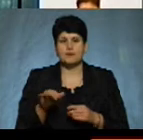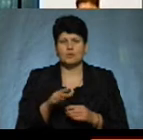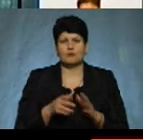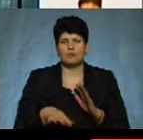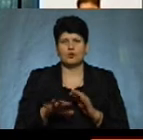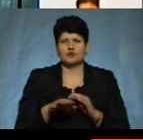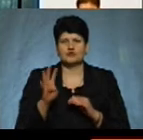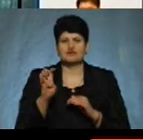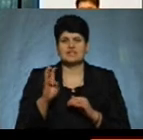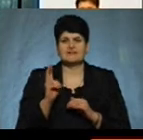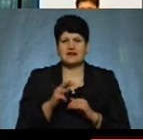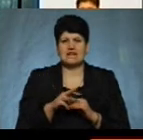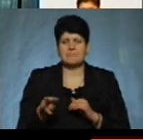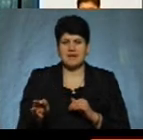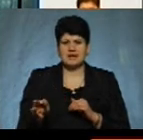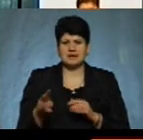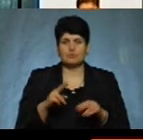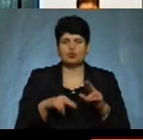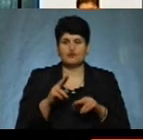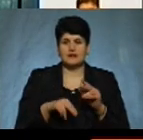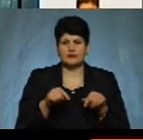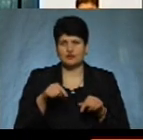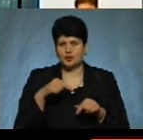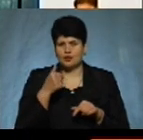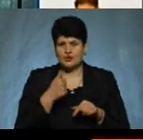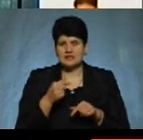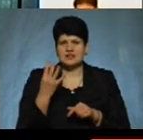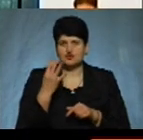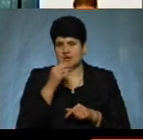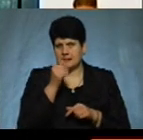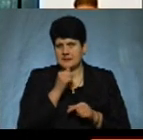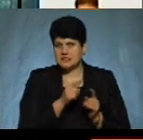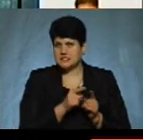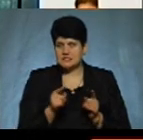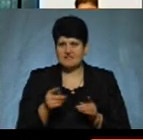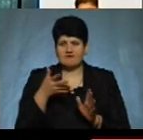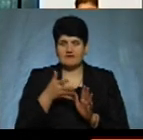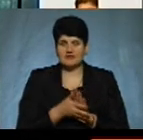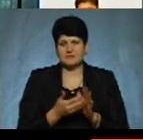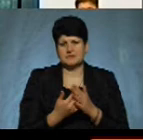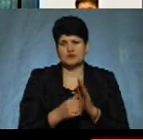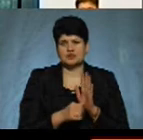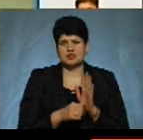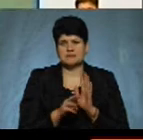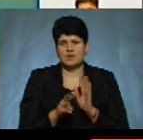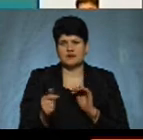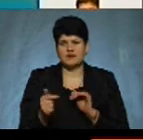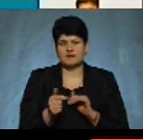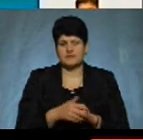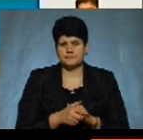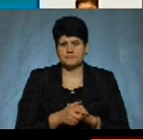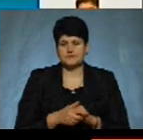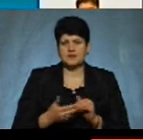приміщення 400 квадратних метрів. Збудували його в цьому році за 4 місяці, витратили майже 6 мільйонів гривень.